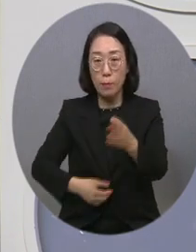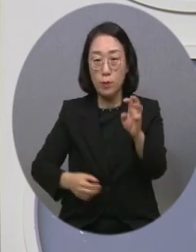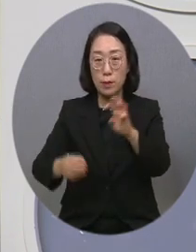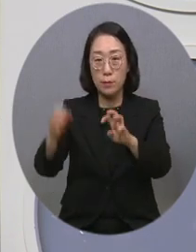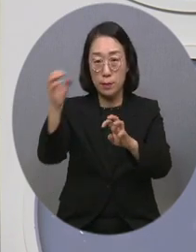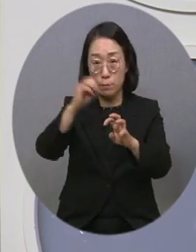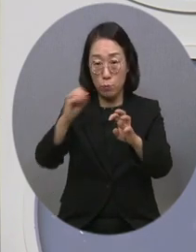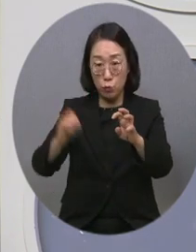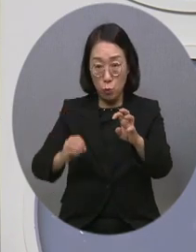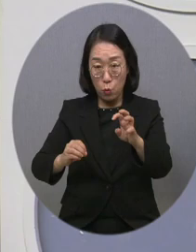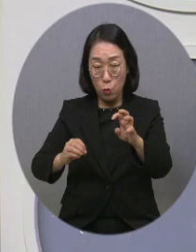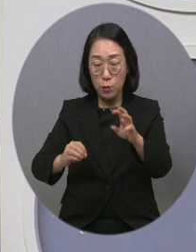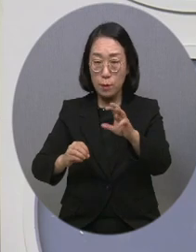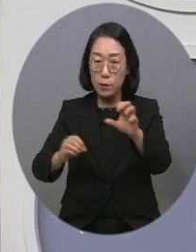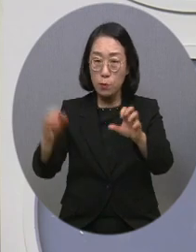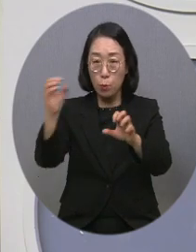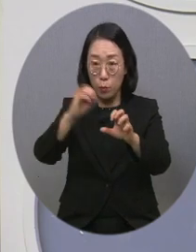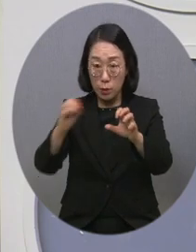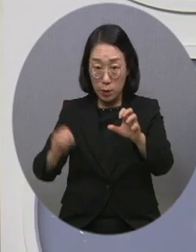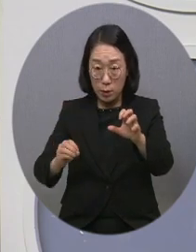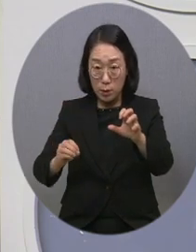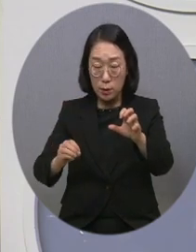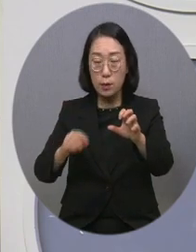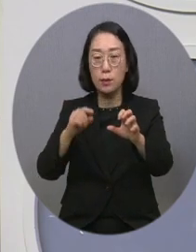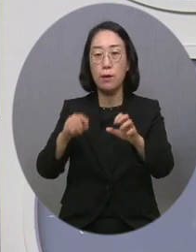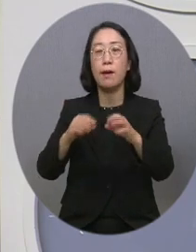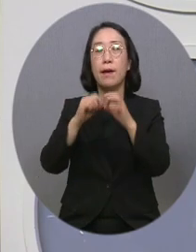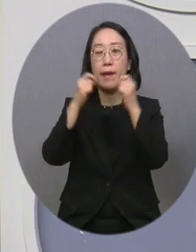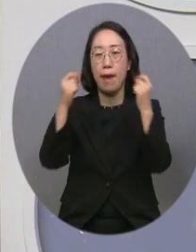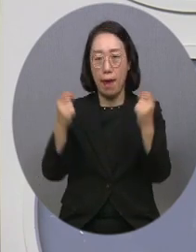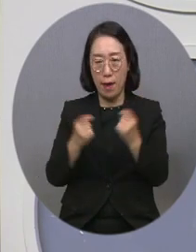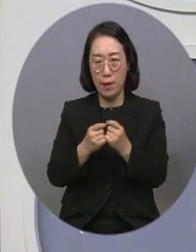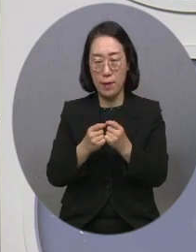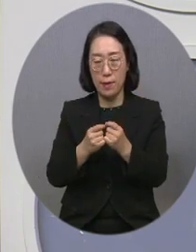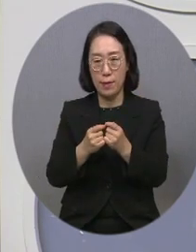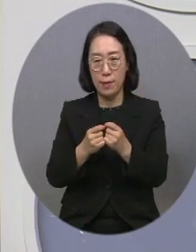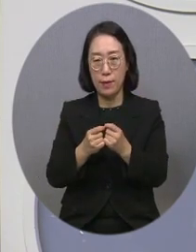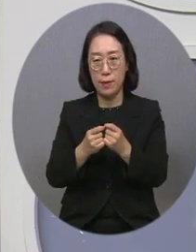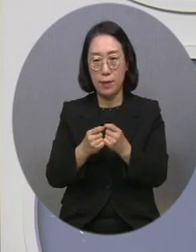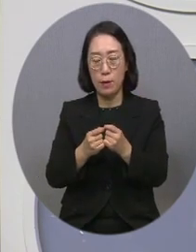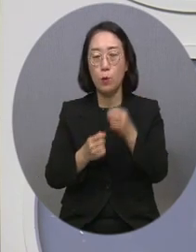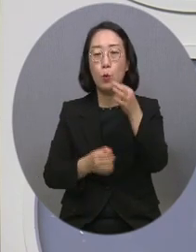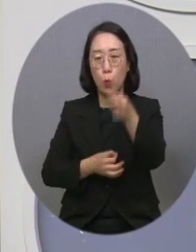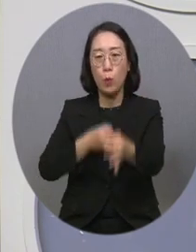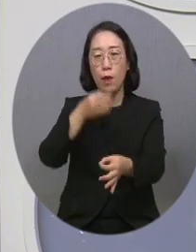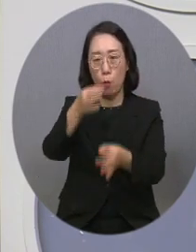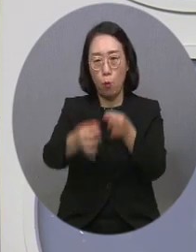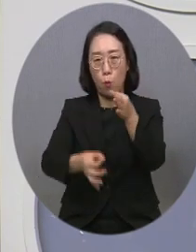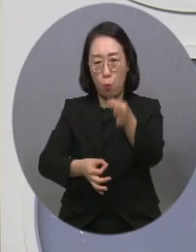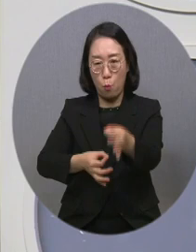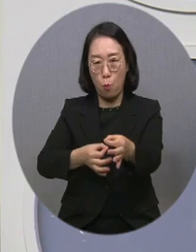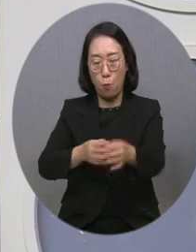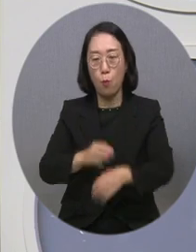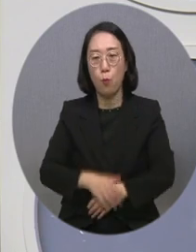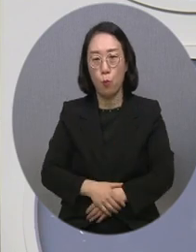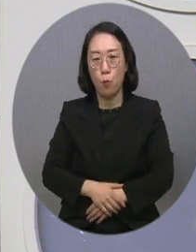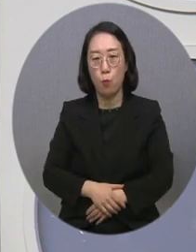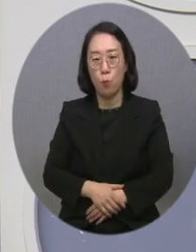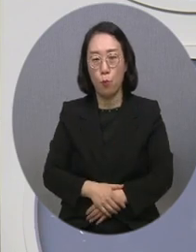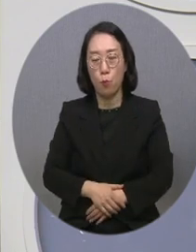정도 35% 정도 이런 네. 수준이 이제 우리 개인 기부자들이 이제 내서